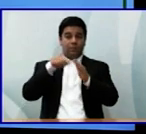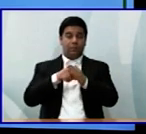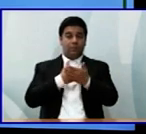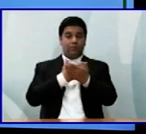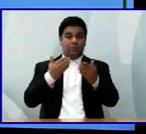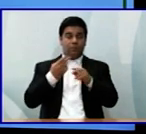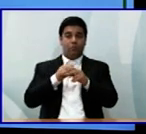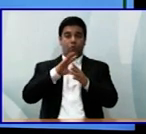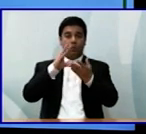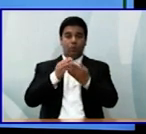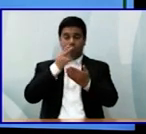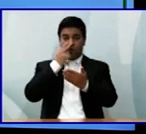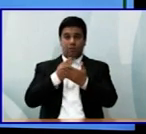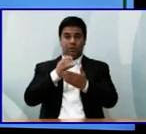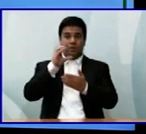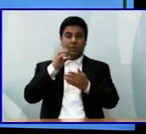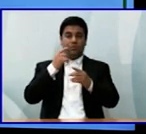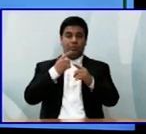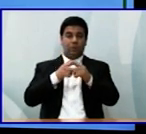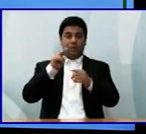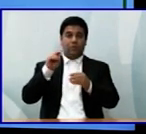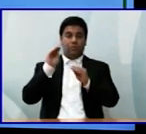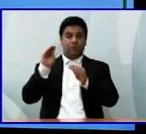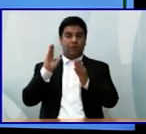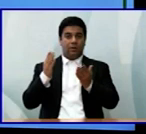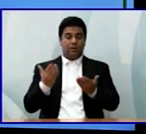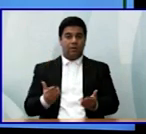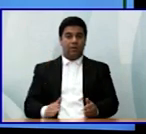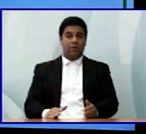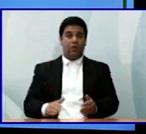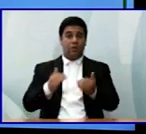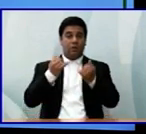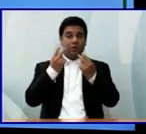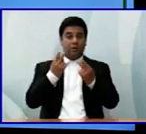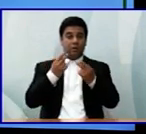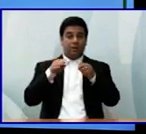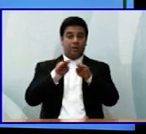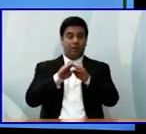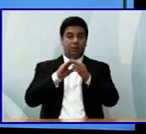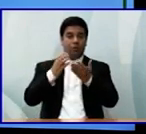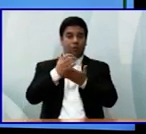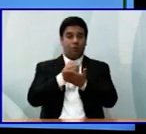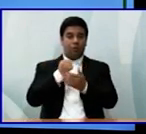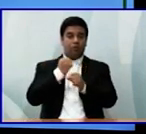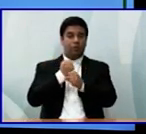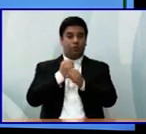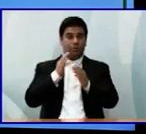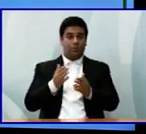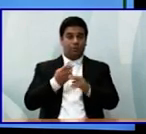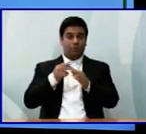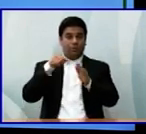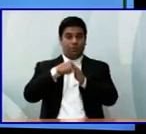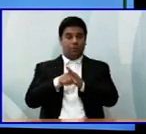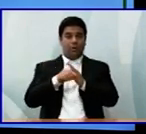biz umumiy ko'rinishda cx plus d deb belgiladik. Demak, ikkita tenglama to'plami tuzar ekanmiz.